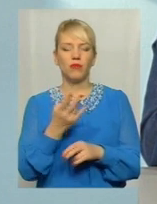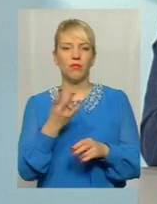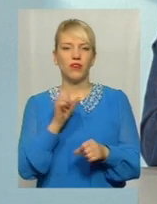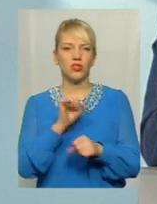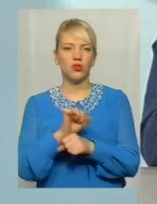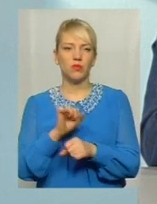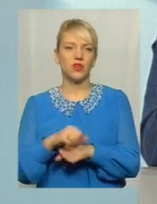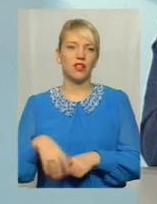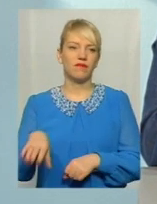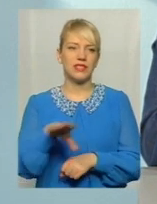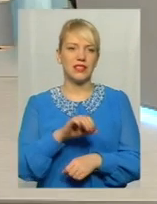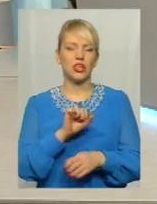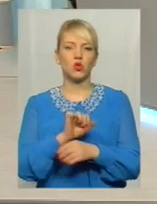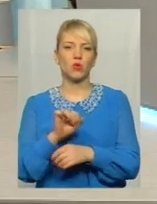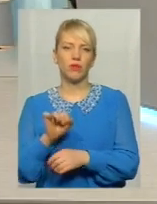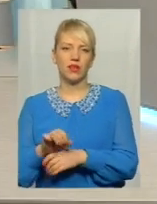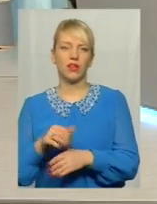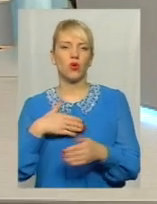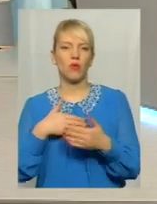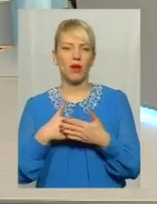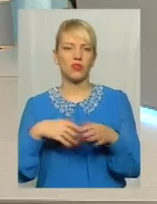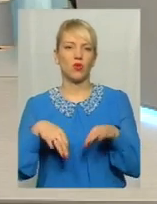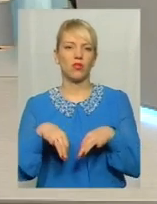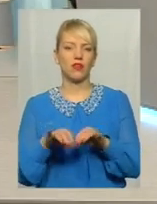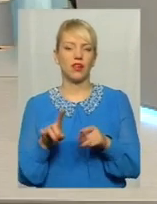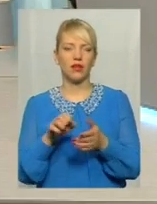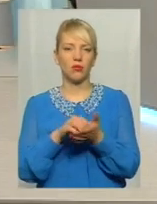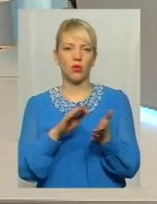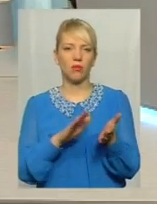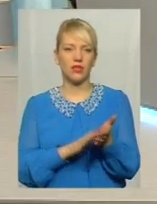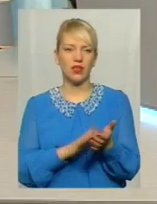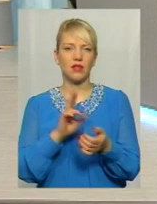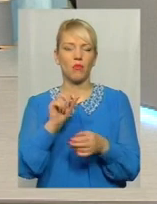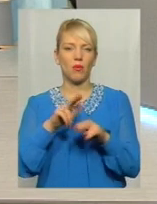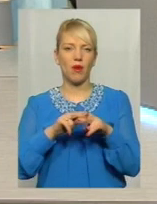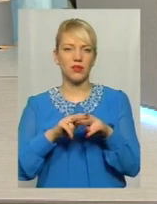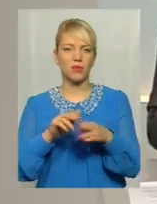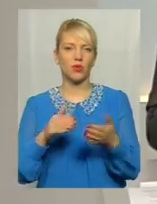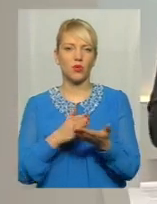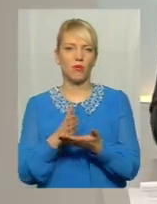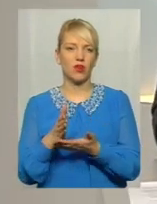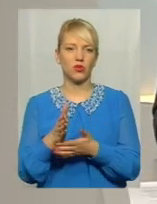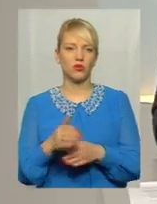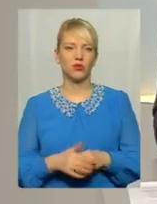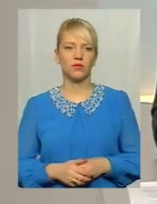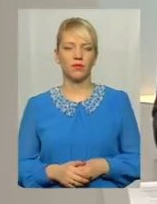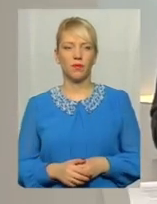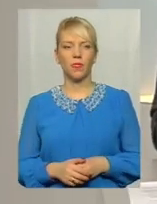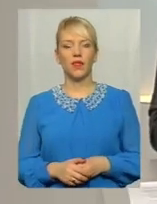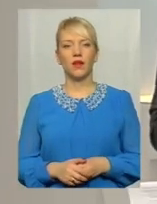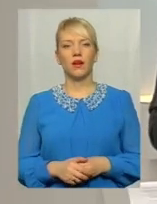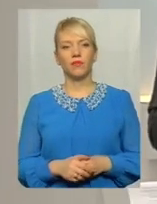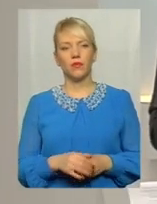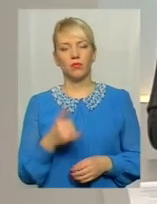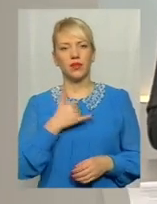всіх зупинках громадського транспорту, повністю, які прописані безпосередньо по паспорту маршруту. От давайте зробимо паузу. Це... І в мене питання до